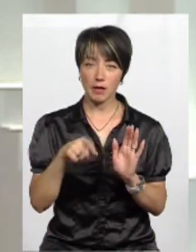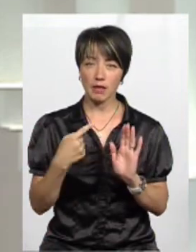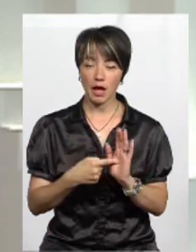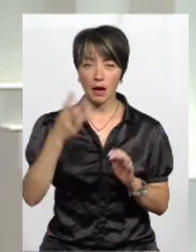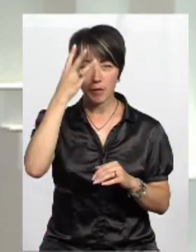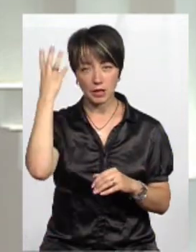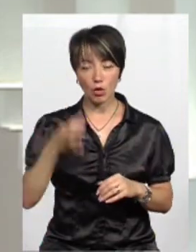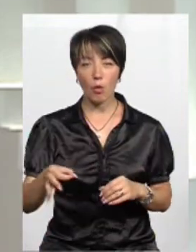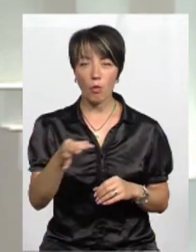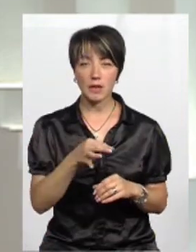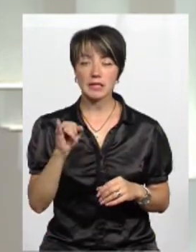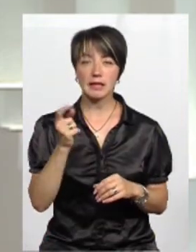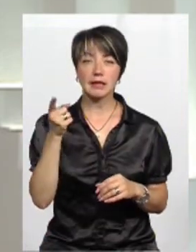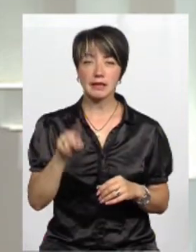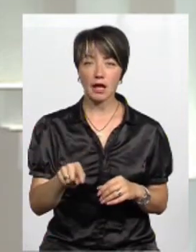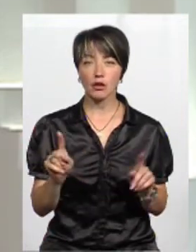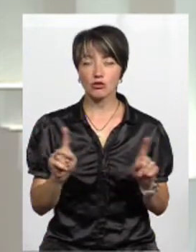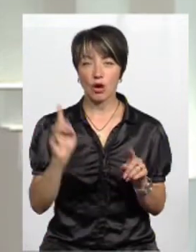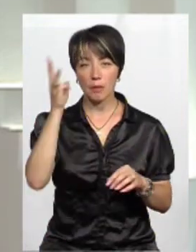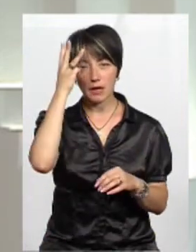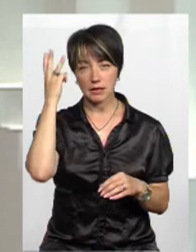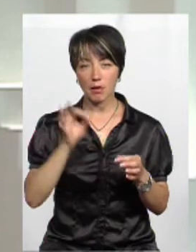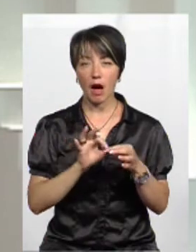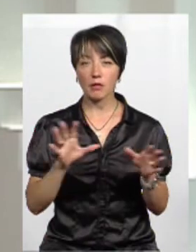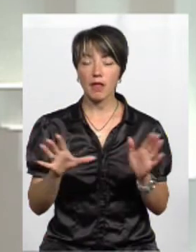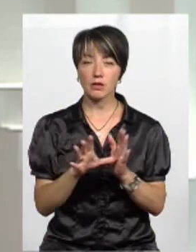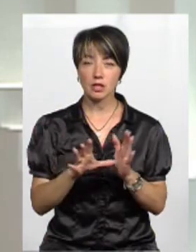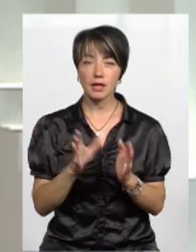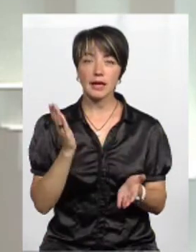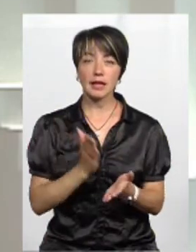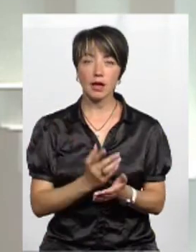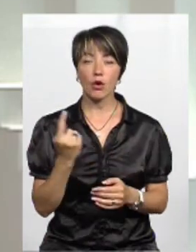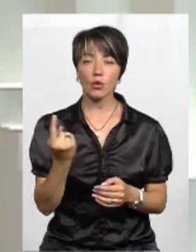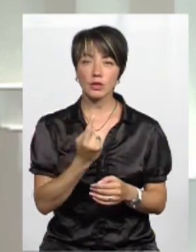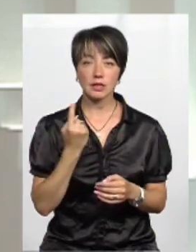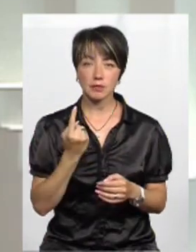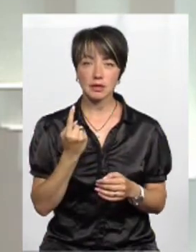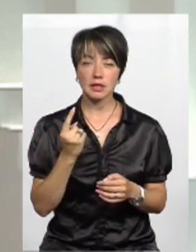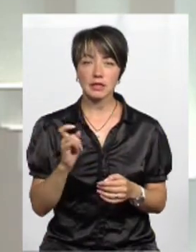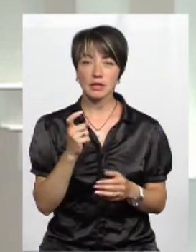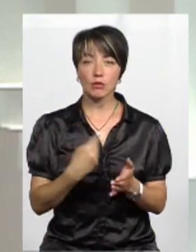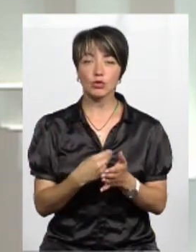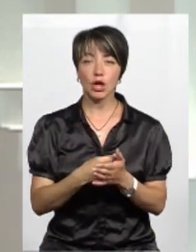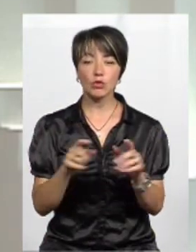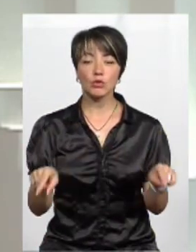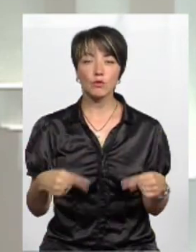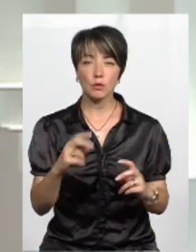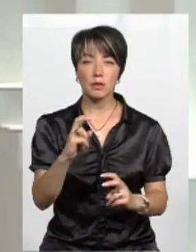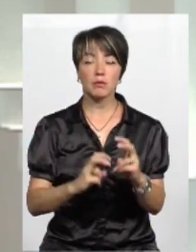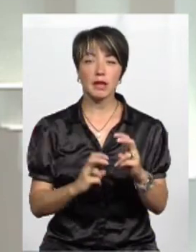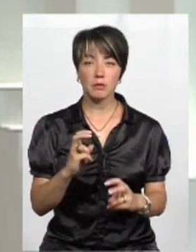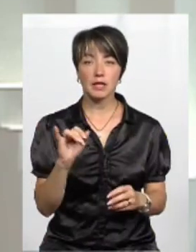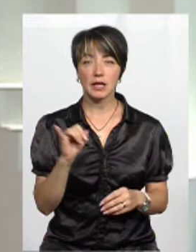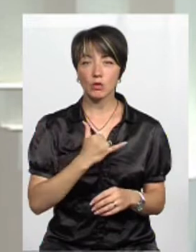питання Хмельницької області і те, що Хмельницька атомна електростанція, вона є одним з бюджетоутворюючих